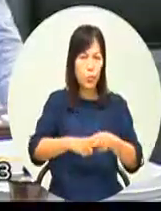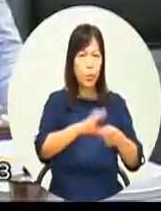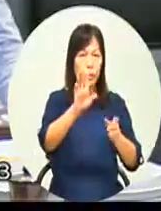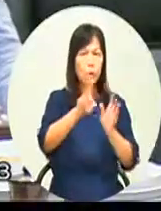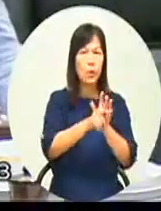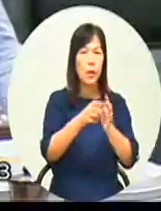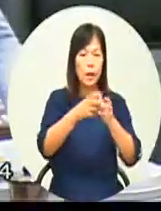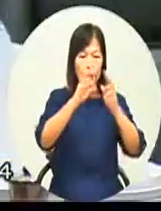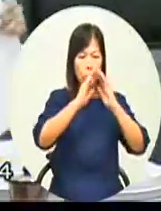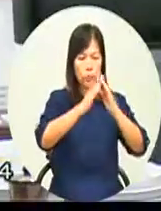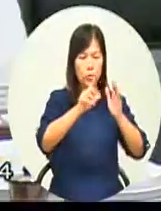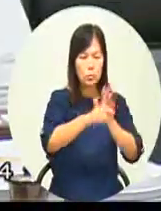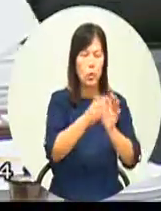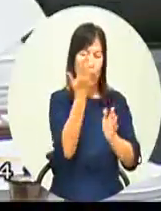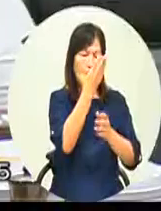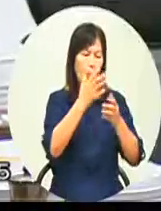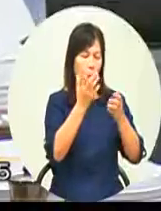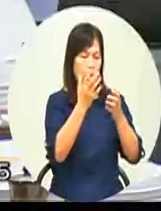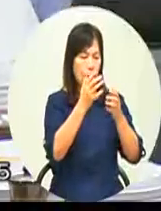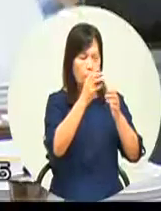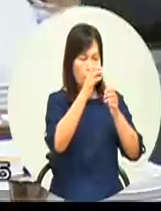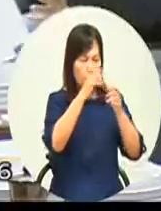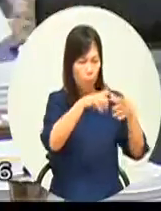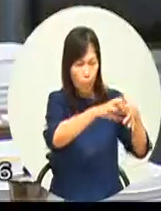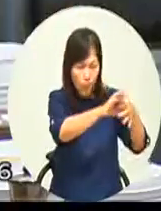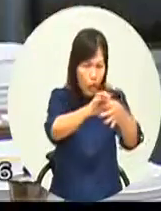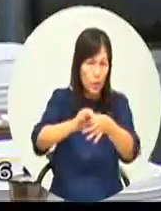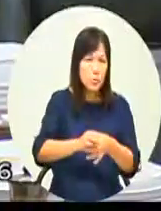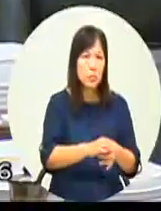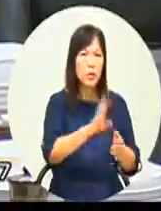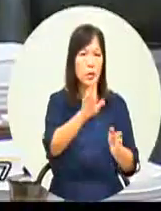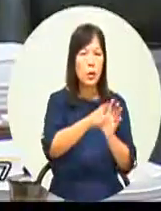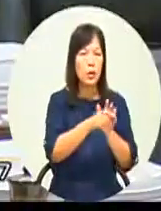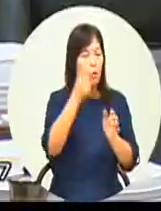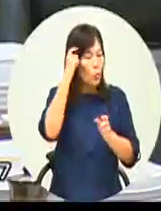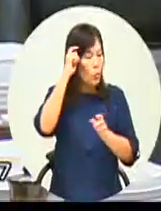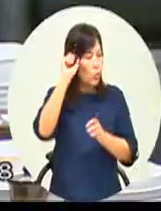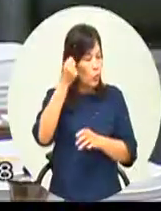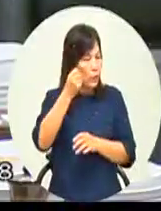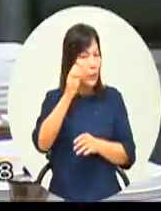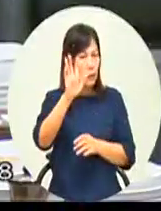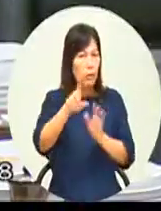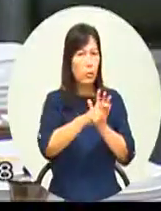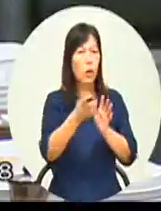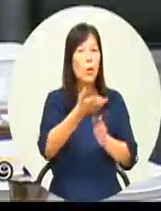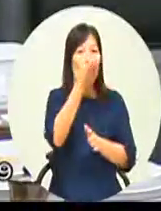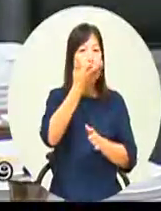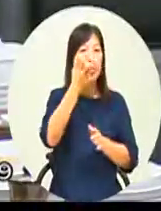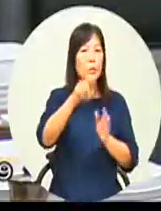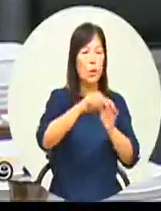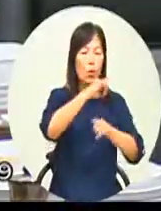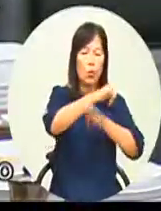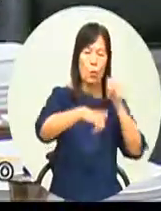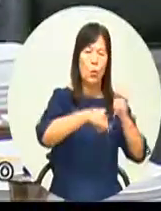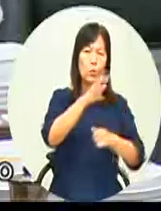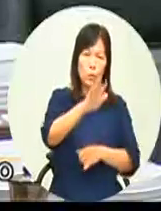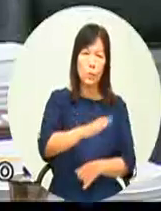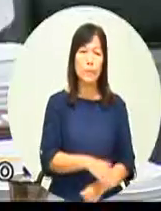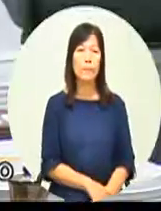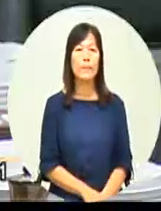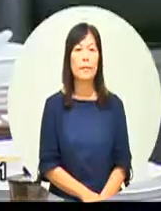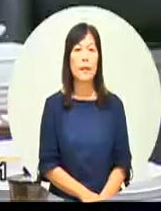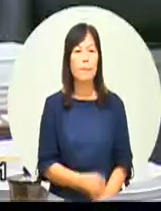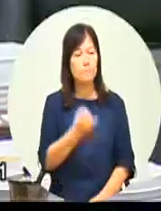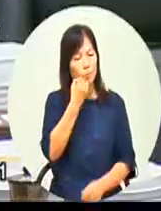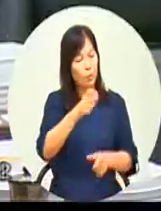市很美好的连结，也是一个很有意义的一个观光的一种活动，是不是也可以来